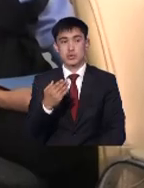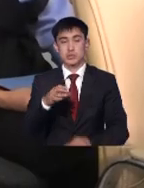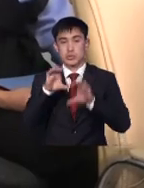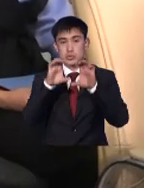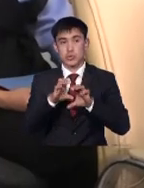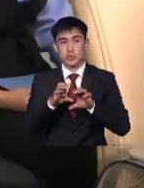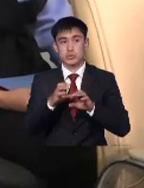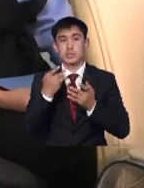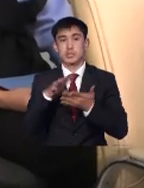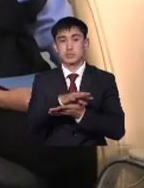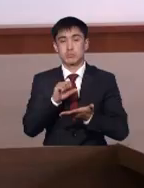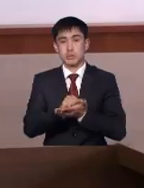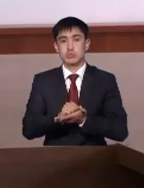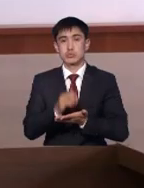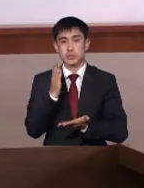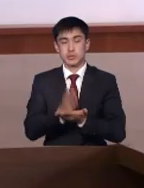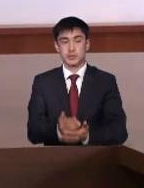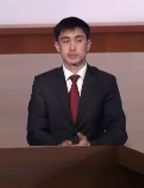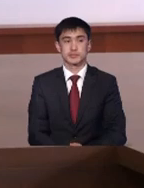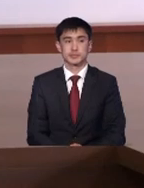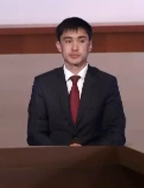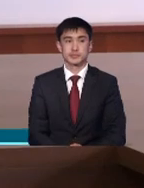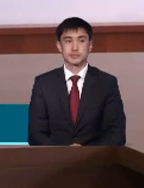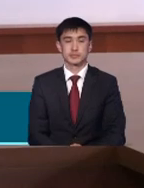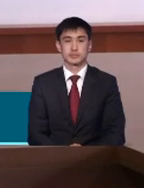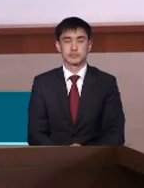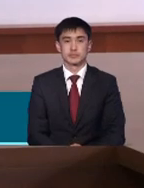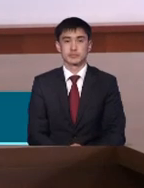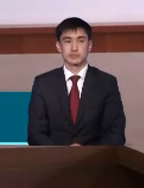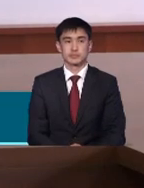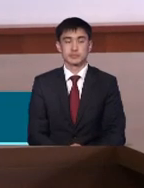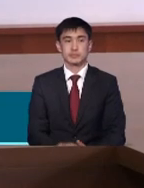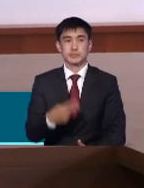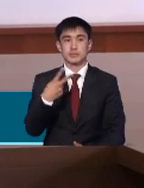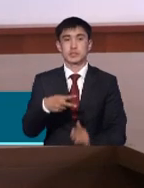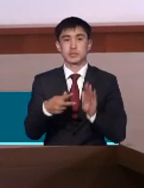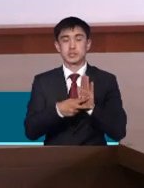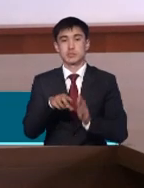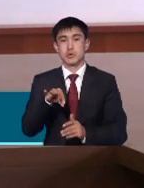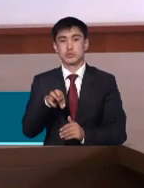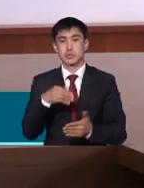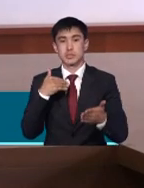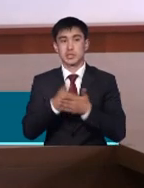бірнеше талаптарын бұзғаны расталды. Ағымдағы жылдың 28 маусымына дейінгі мерзімде